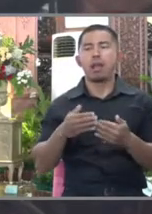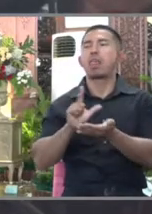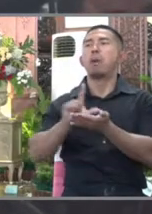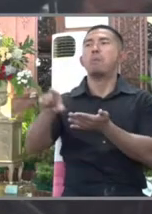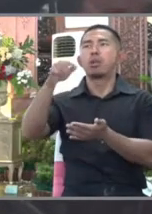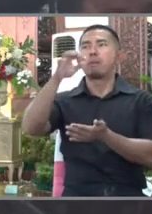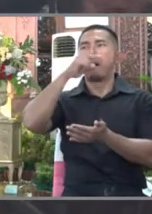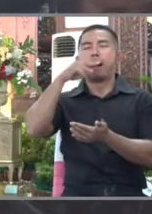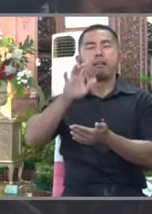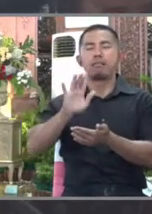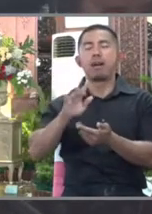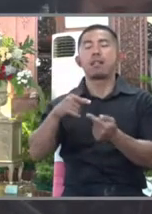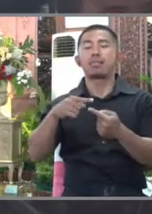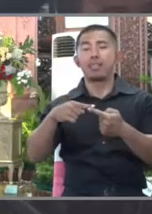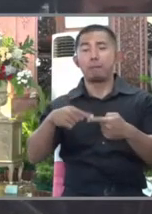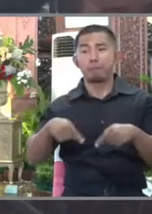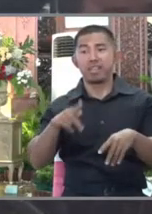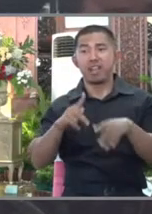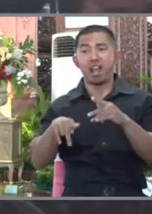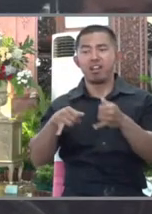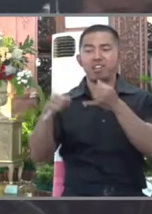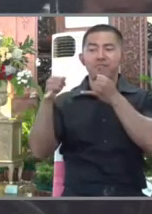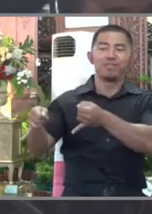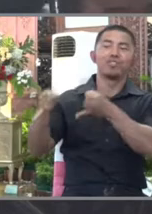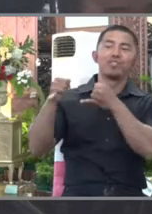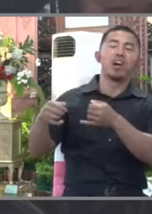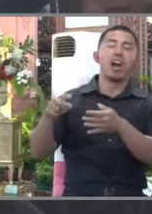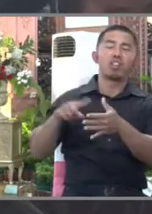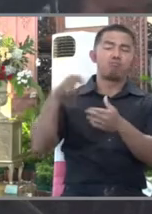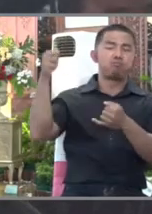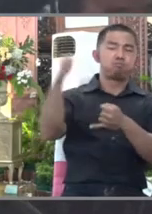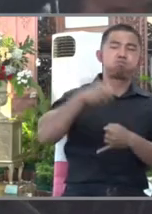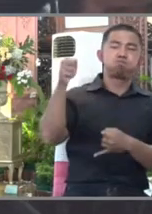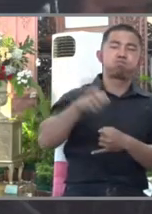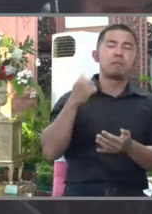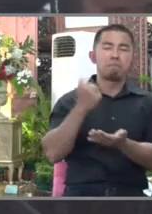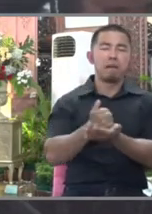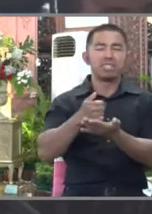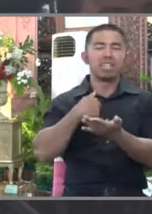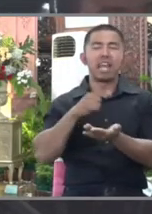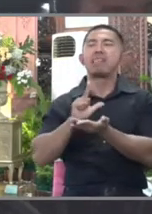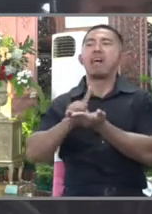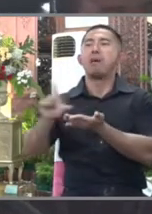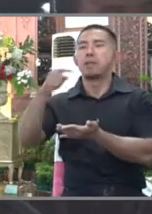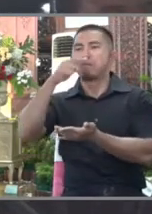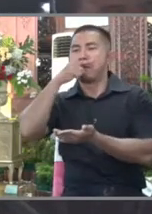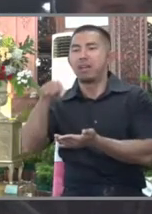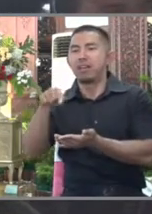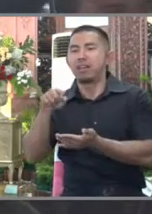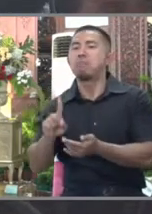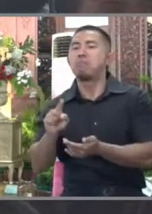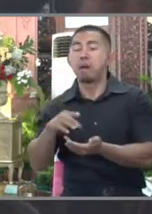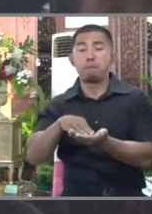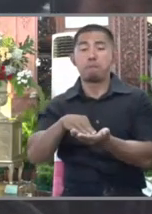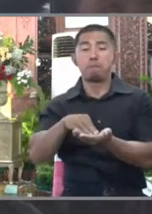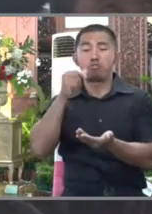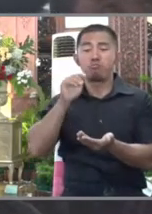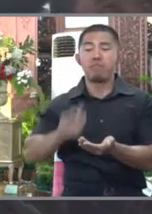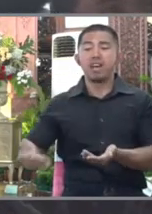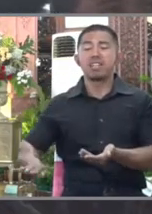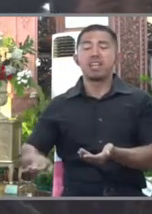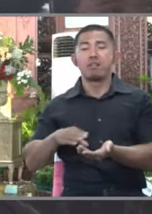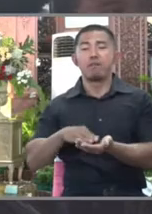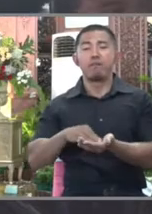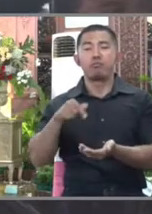laporkan. Tapi kalau adanya perundungan, pemukulan atau seperti apa, saya akan melaporkan karena forum anak adalah forum